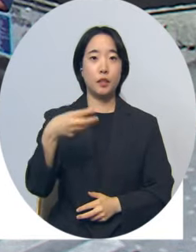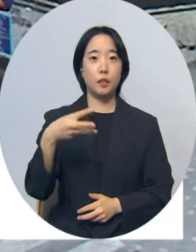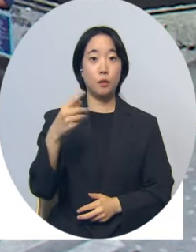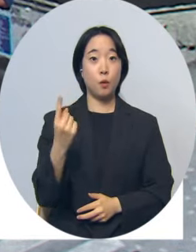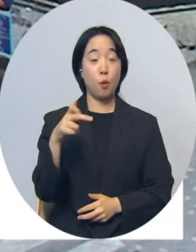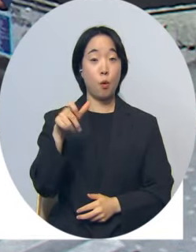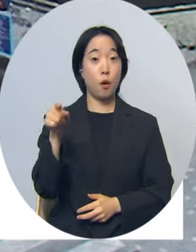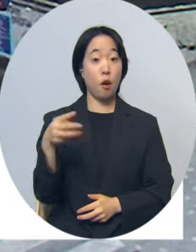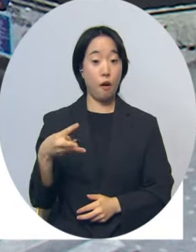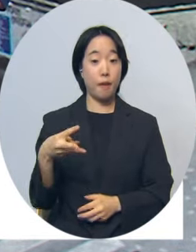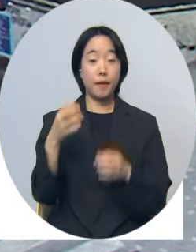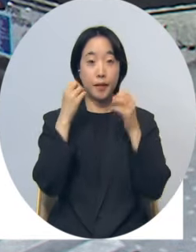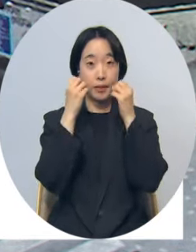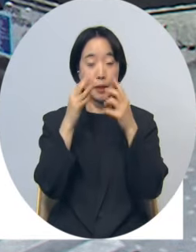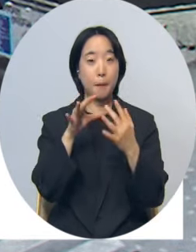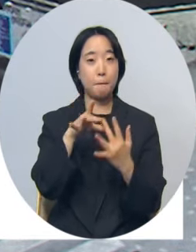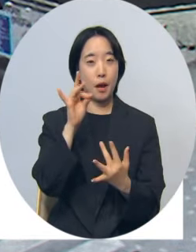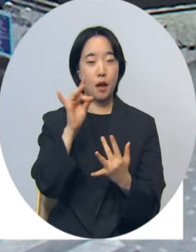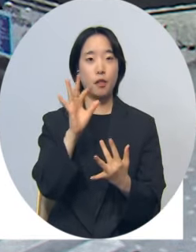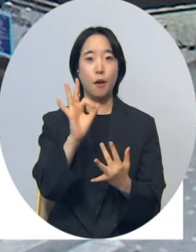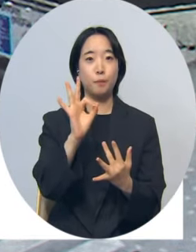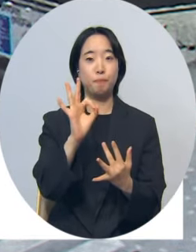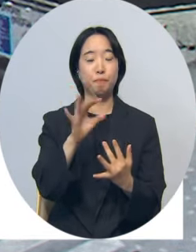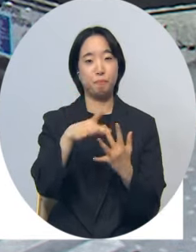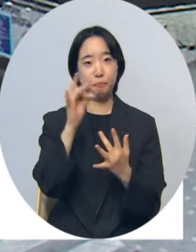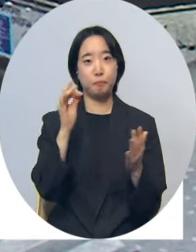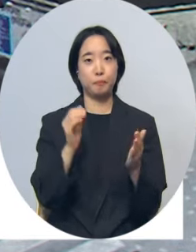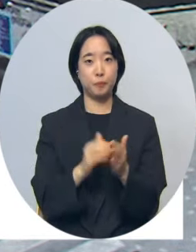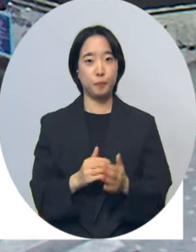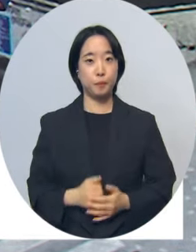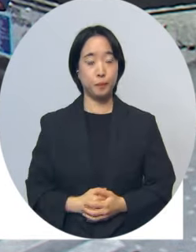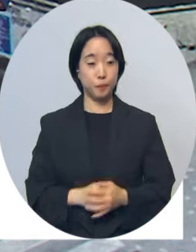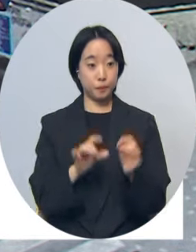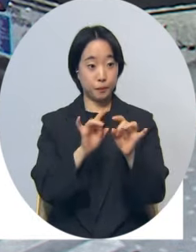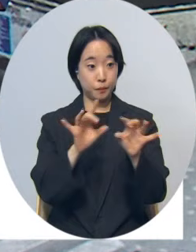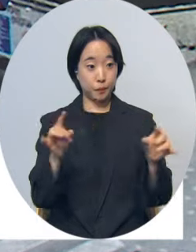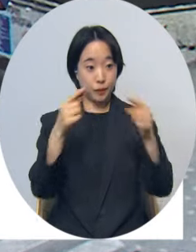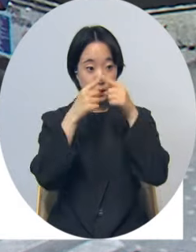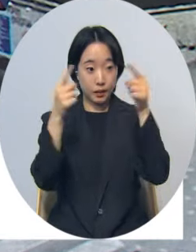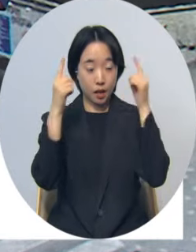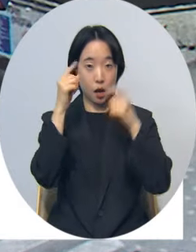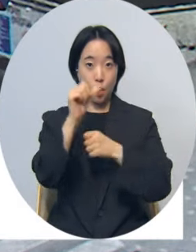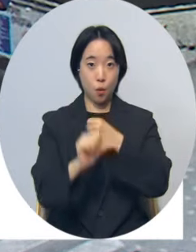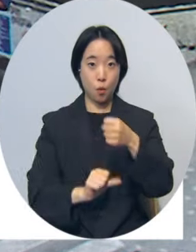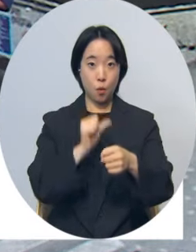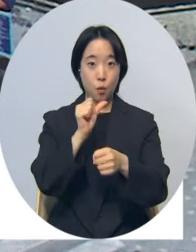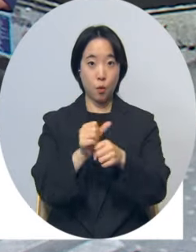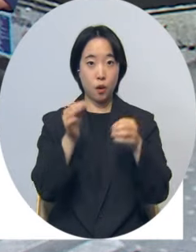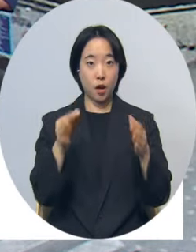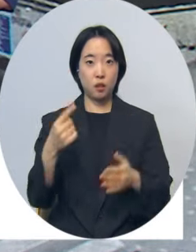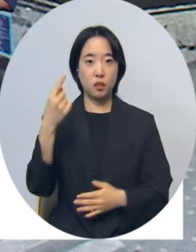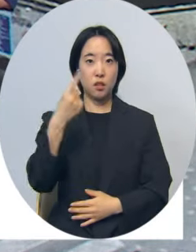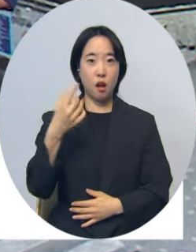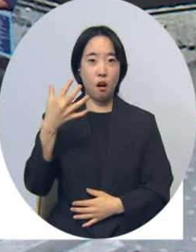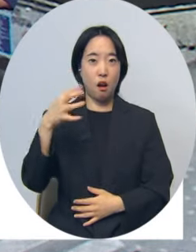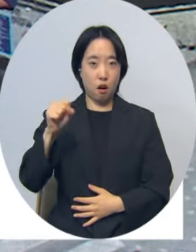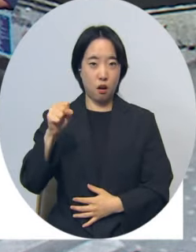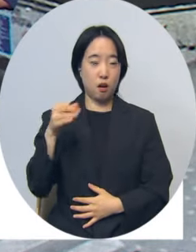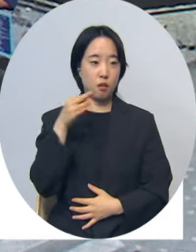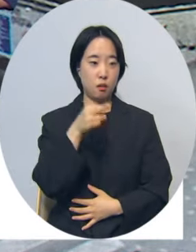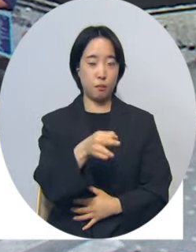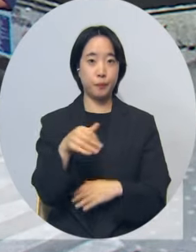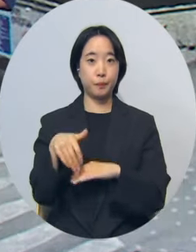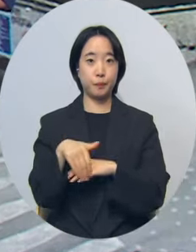선정됐습니다. 이대 대학에는 앞으로 5년간 1천억 원을 지원해 각 분야의 전문 인력을 양성하게 됩니다. 신국진